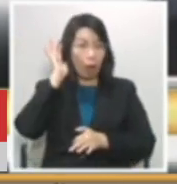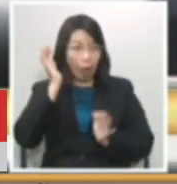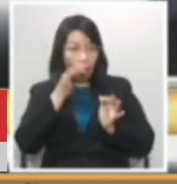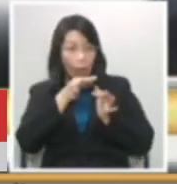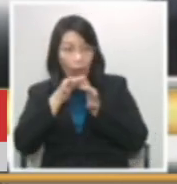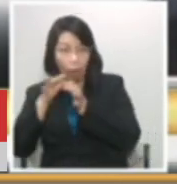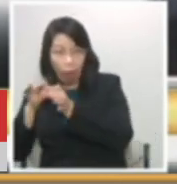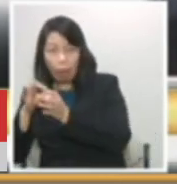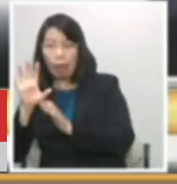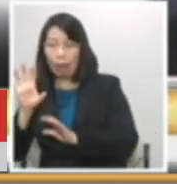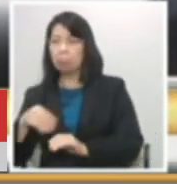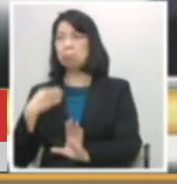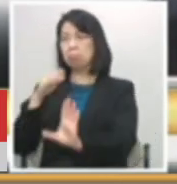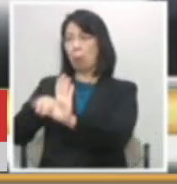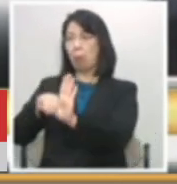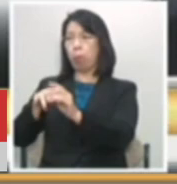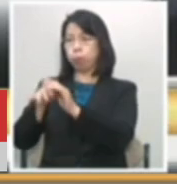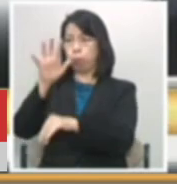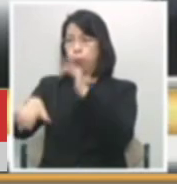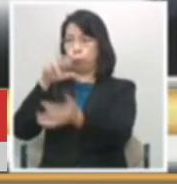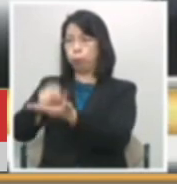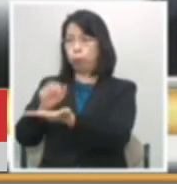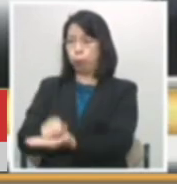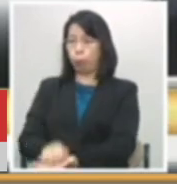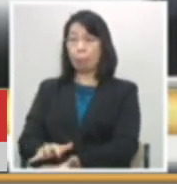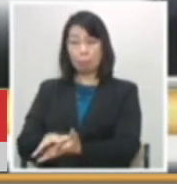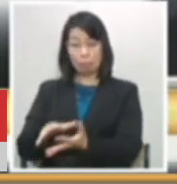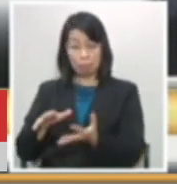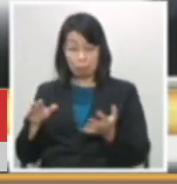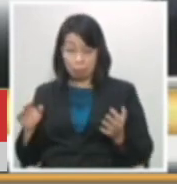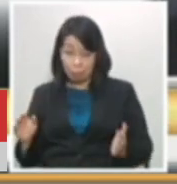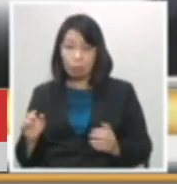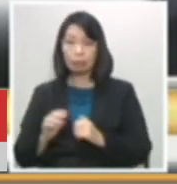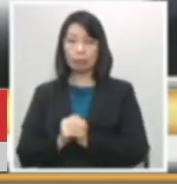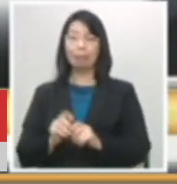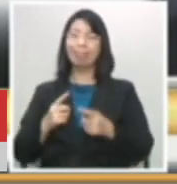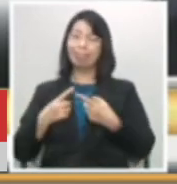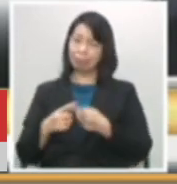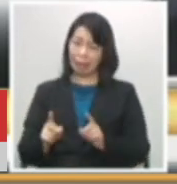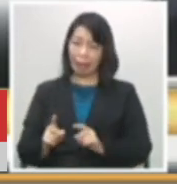ห่กันไปจนลงทะเบียนกันไม่ทันเลยนะคะแต่นี่ยังไม่ได้นับถึงผล